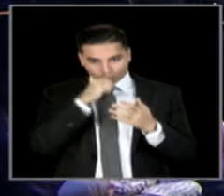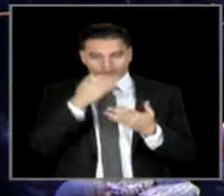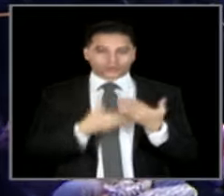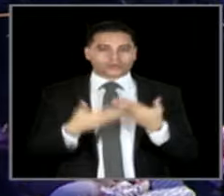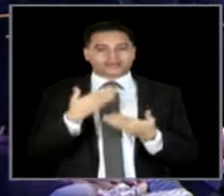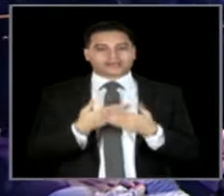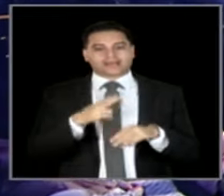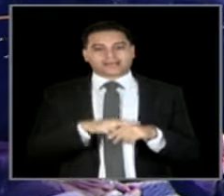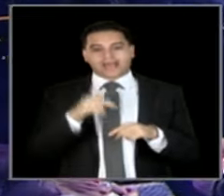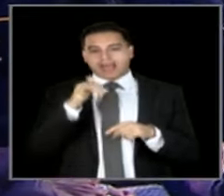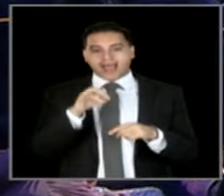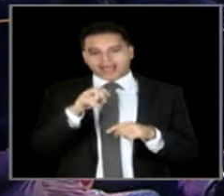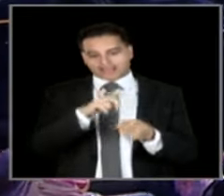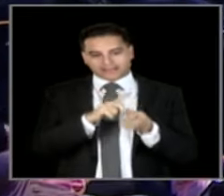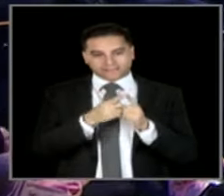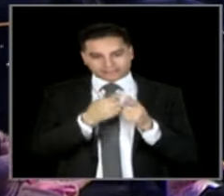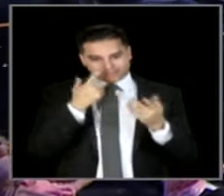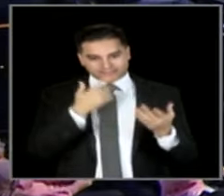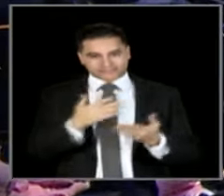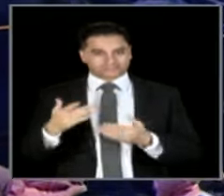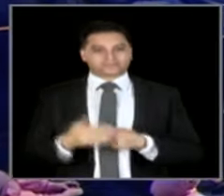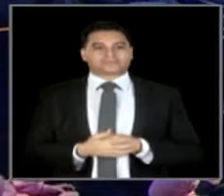اتفضل ايه مكاني